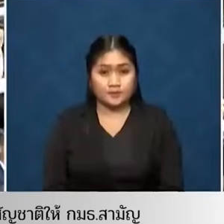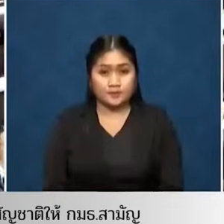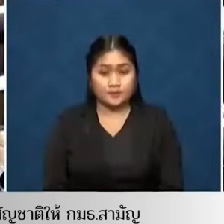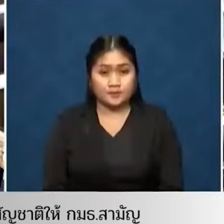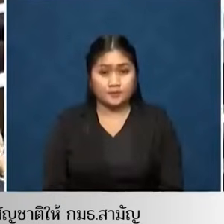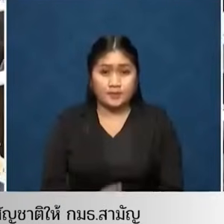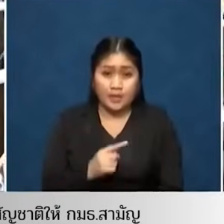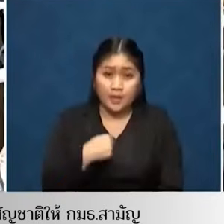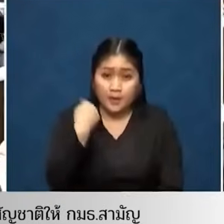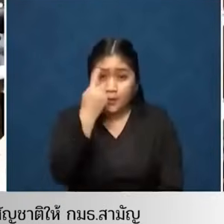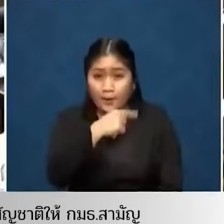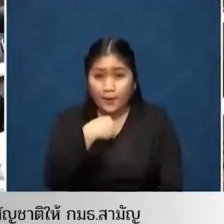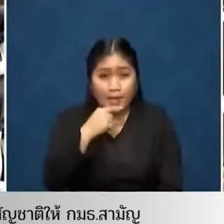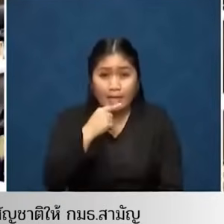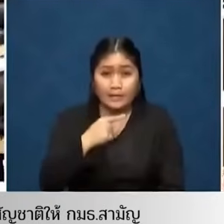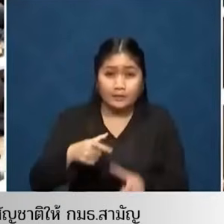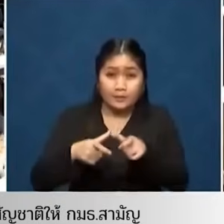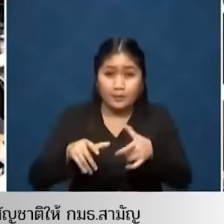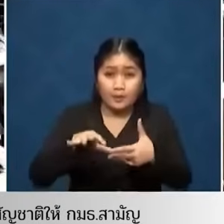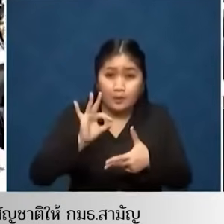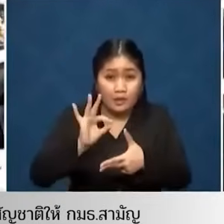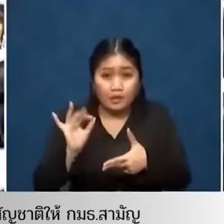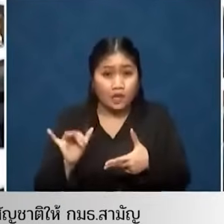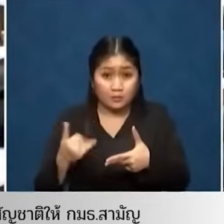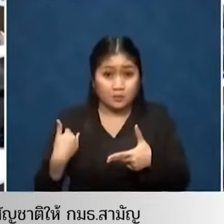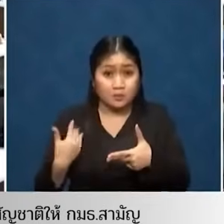มีผู้ยังไม่ได้ลงคะแนนอีกไหมครับ